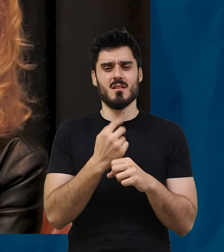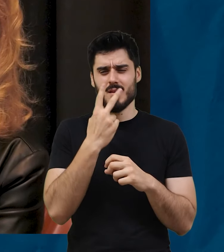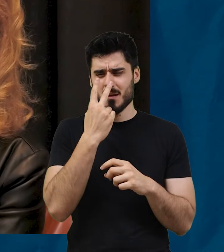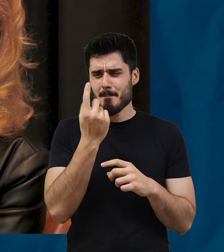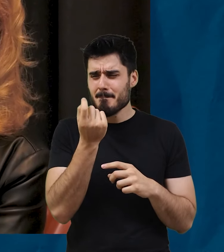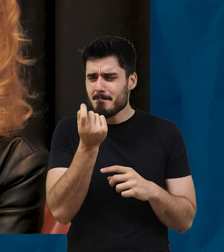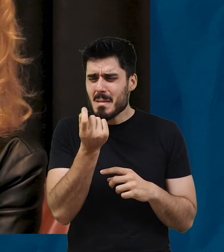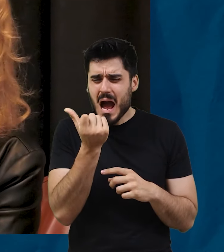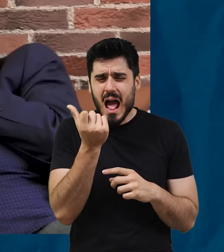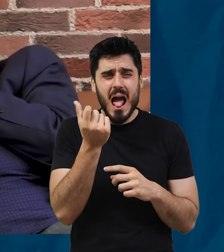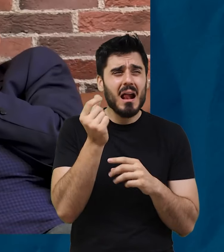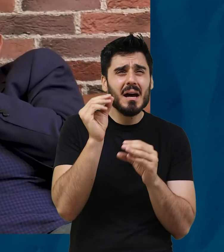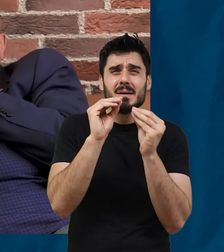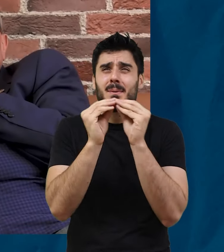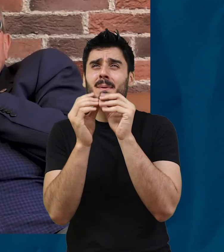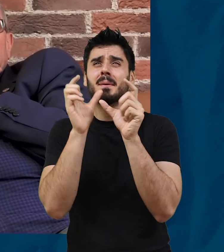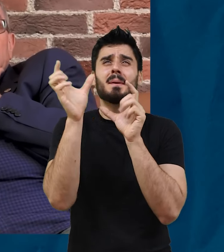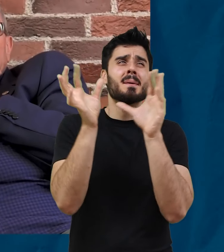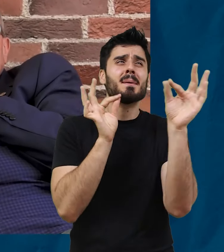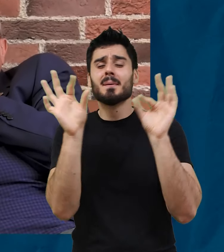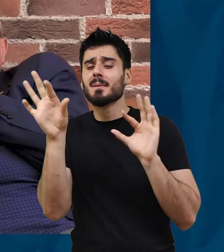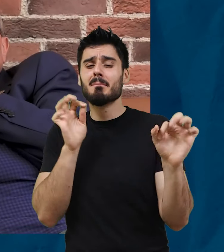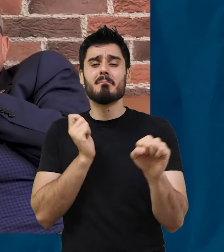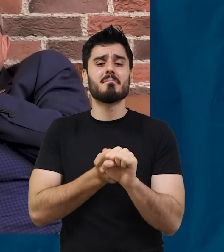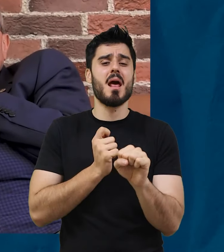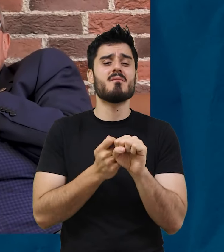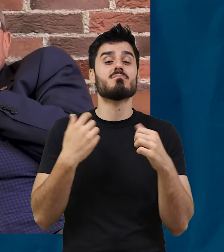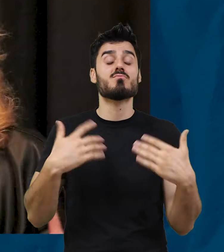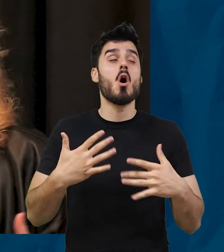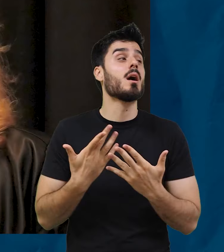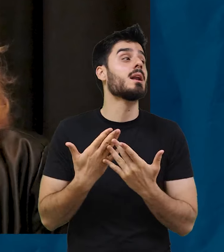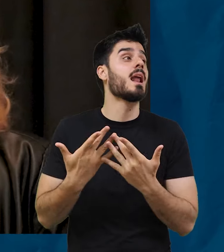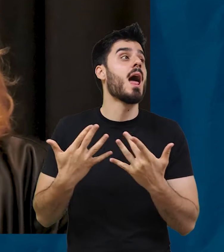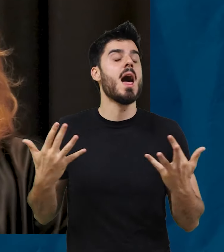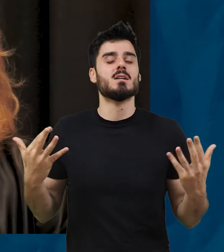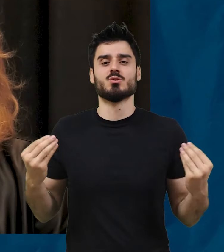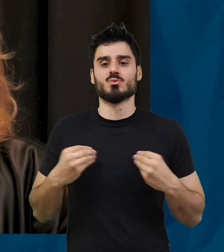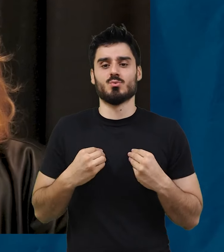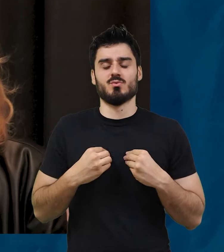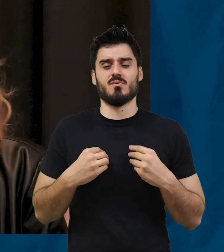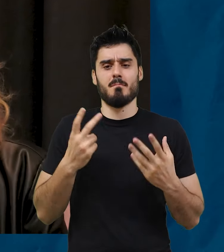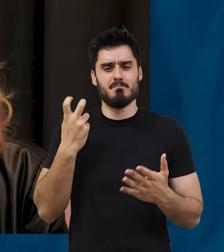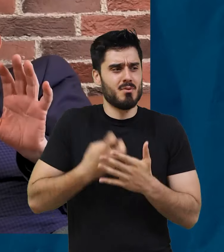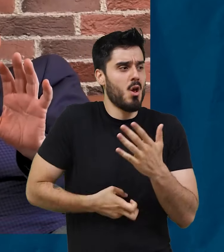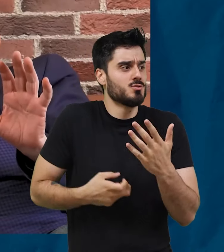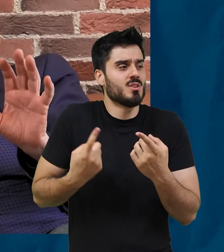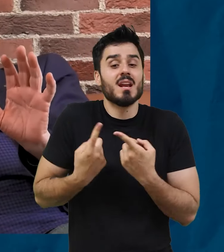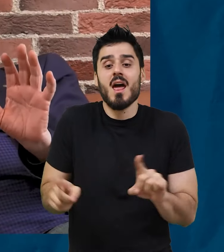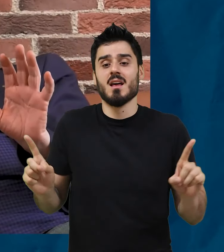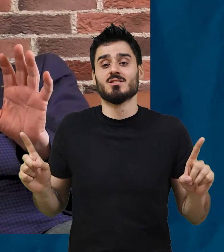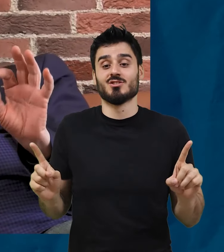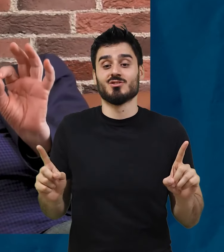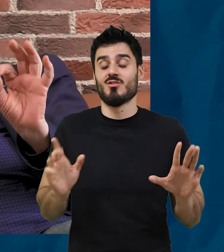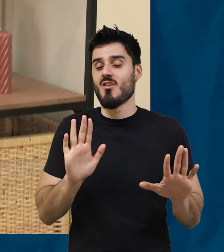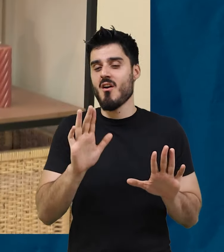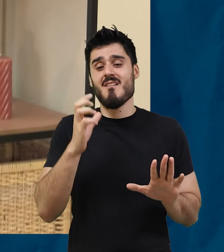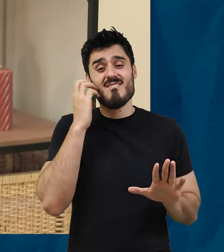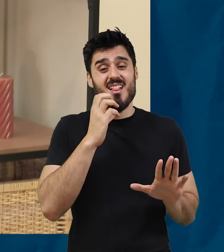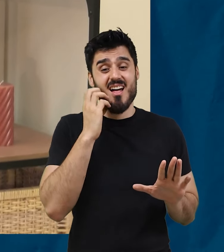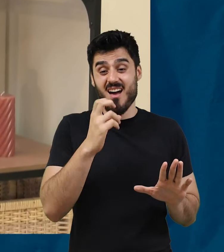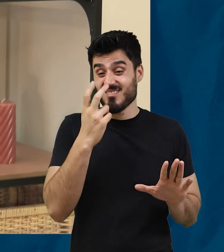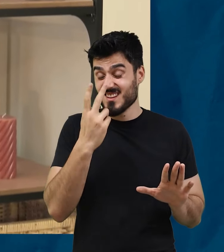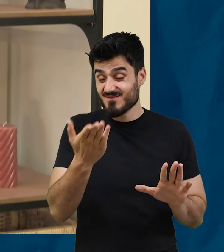с такива малки детайли от тук, от там да правите толкова различно усещане, като влезеш? Просто е различно. Значи, Влади,